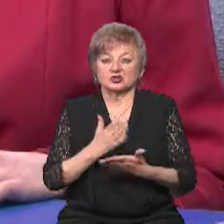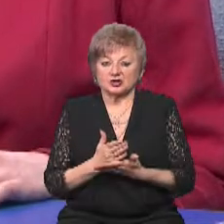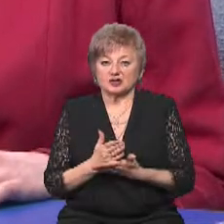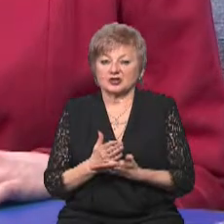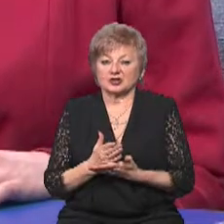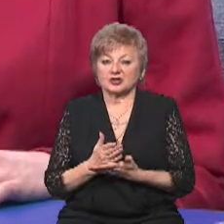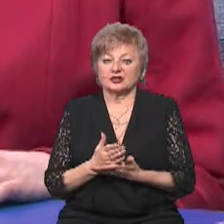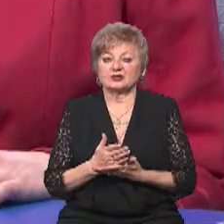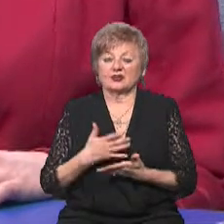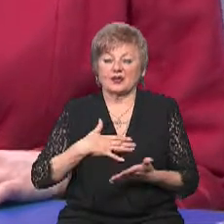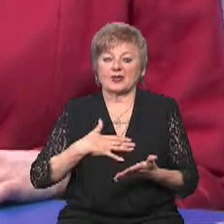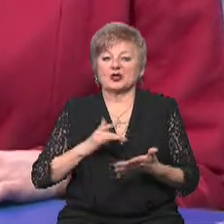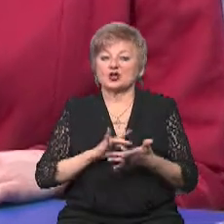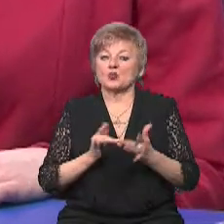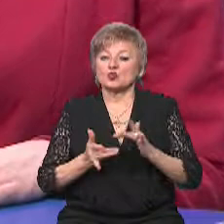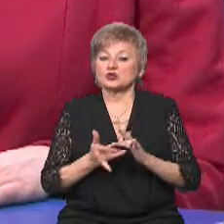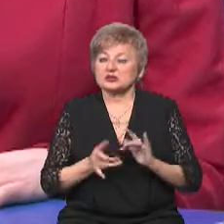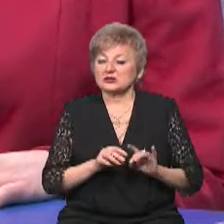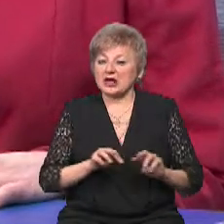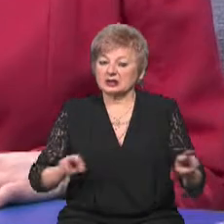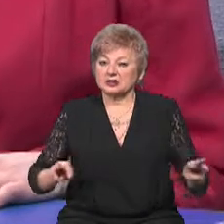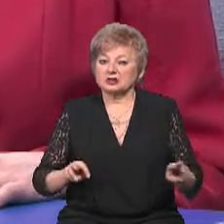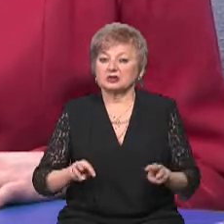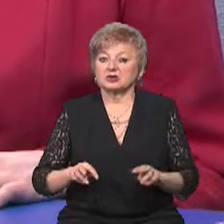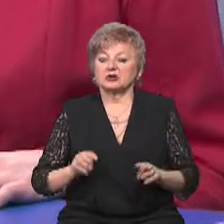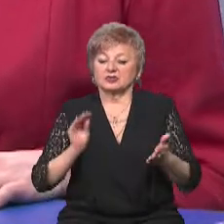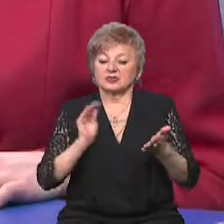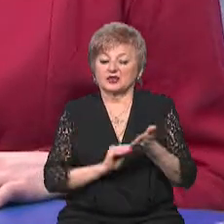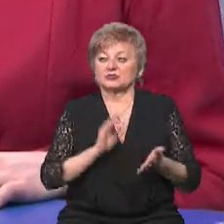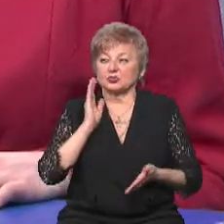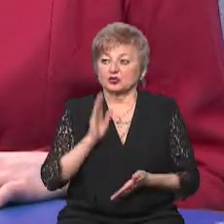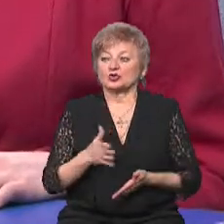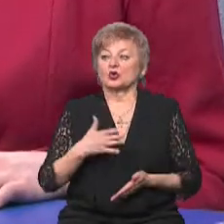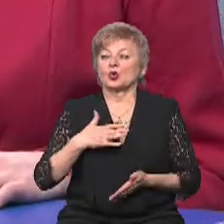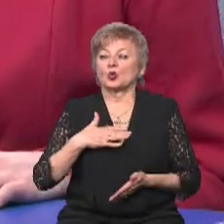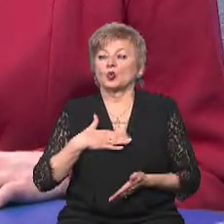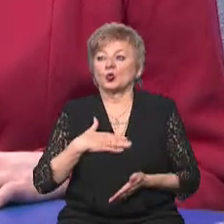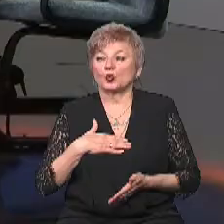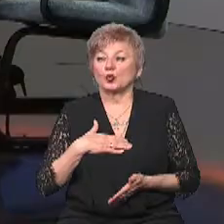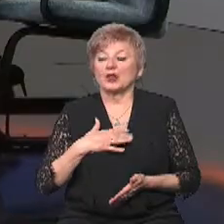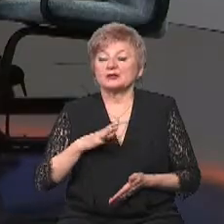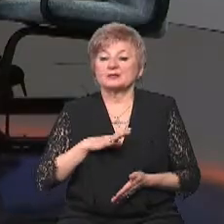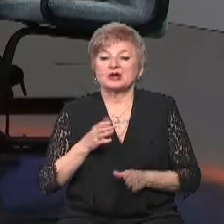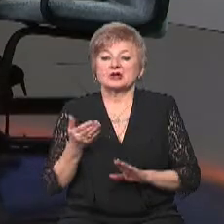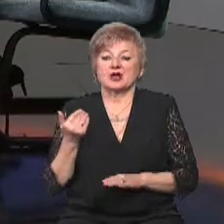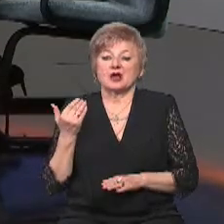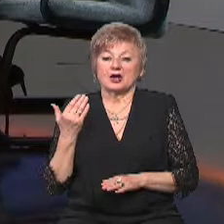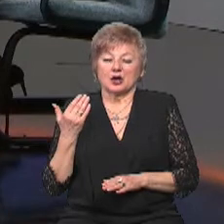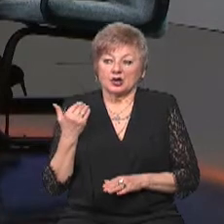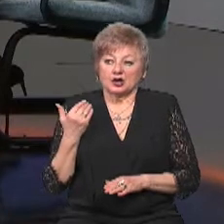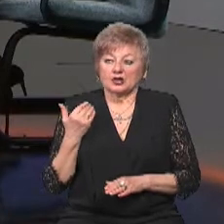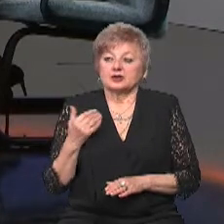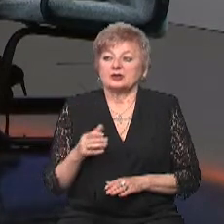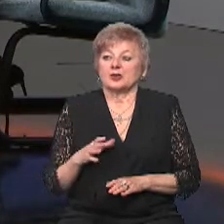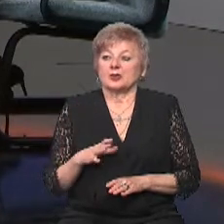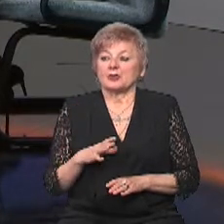і на нашому сайті «Я Запоріжжя» можна буде знайти. Так, і в нас була з попереднім керівництвом управління